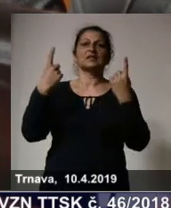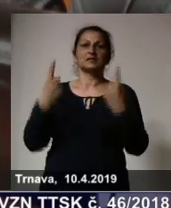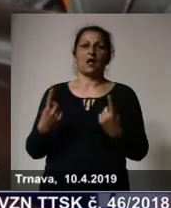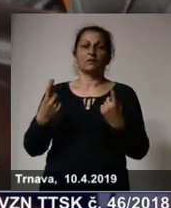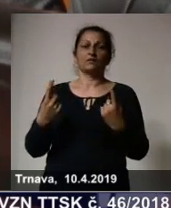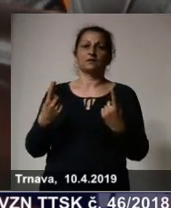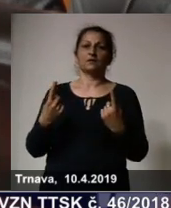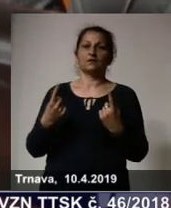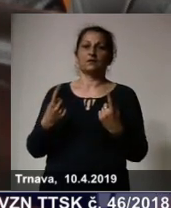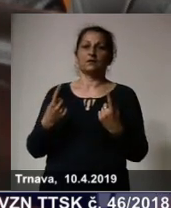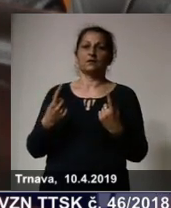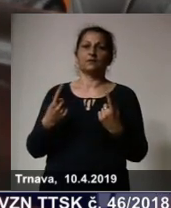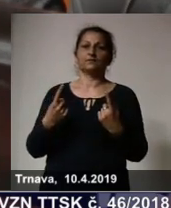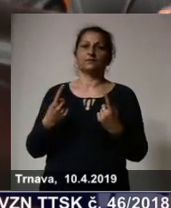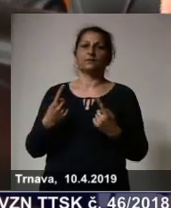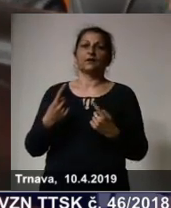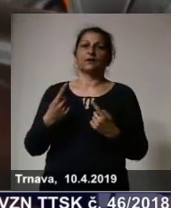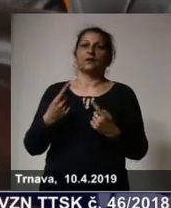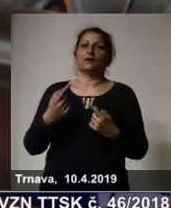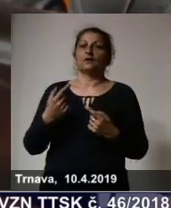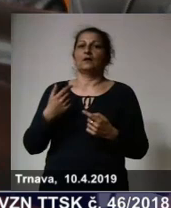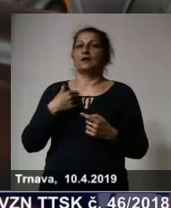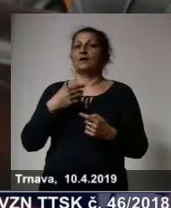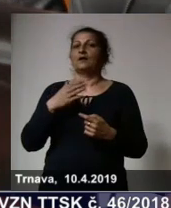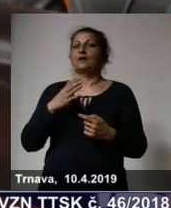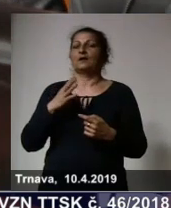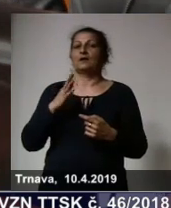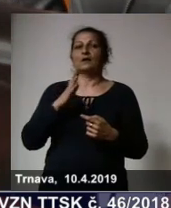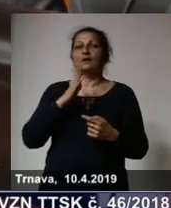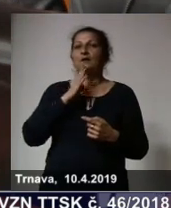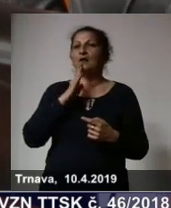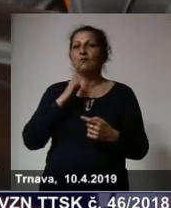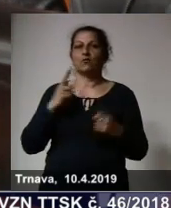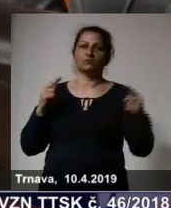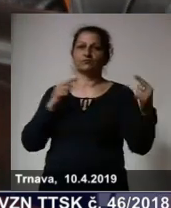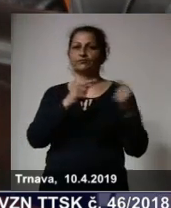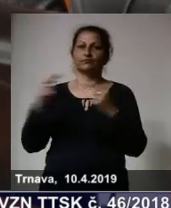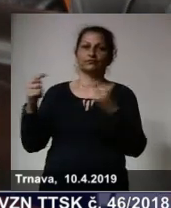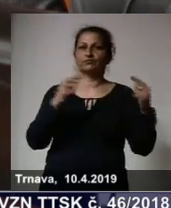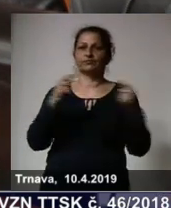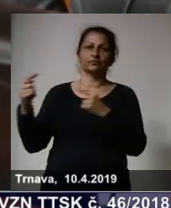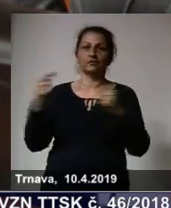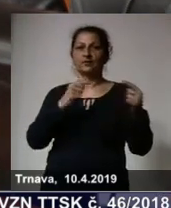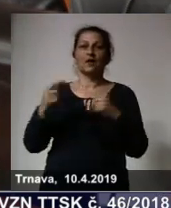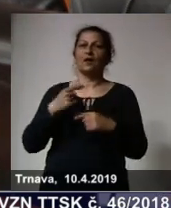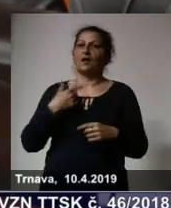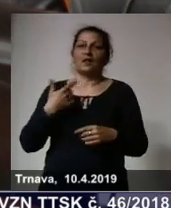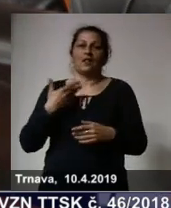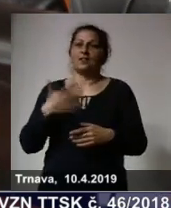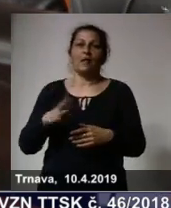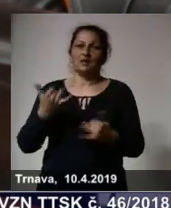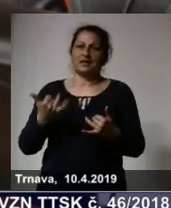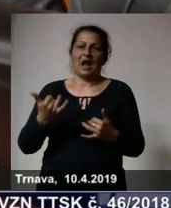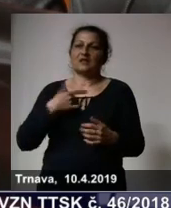upravujeme veci. Príjmame, dostaneme kvalifikované stanovisko odboru právneho, nebudeme si prekrikovať